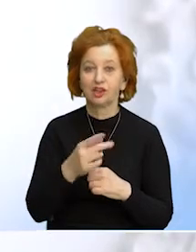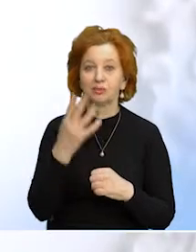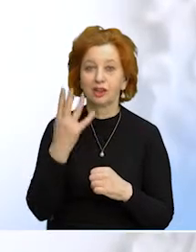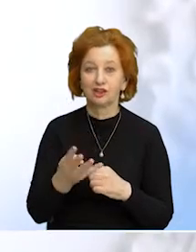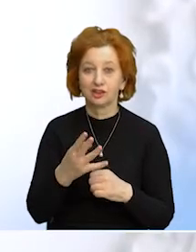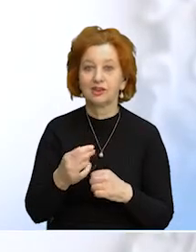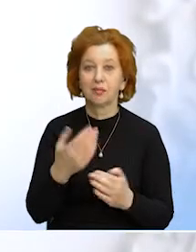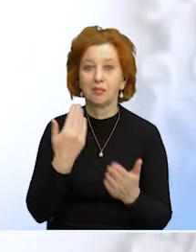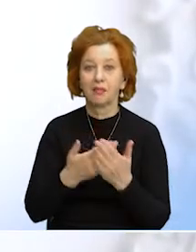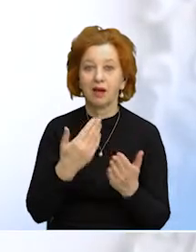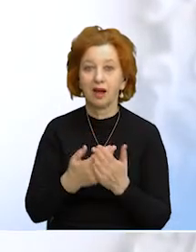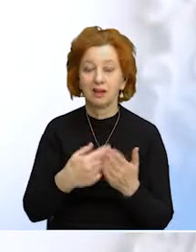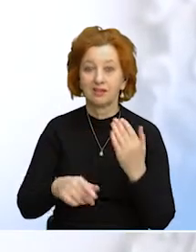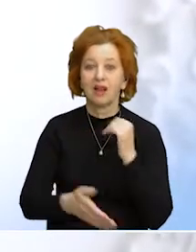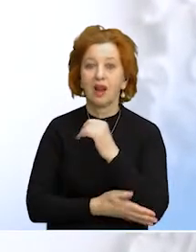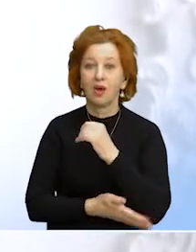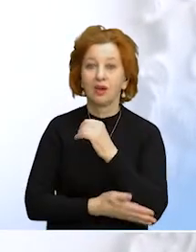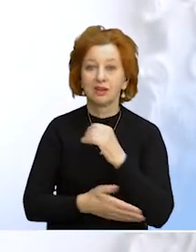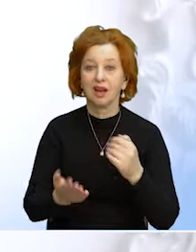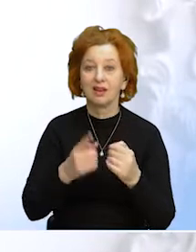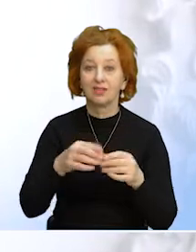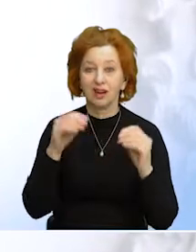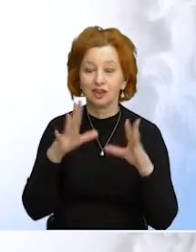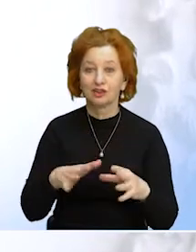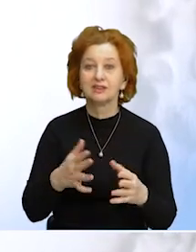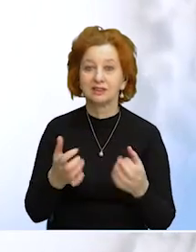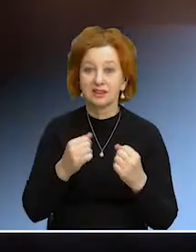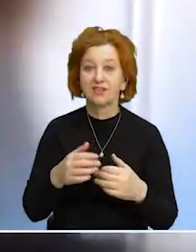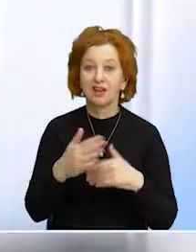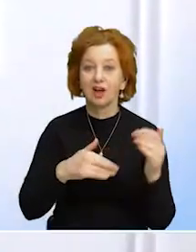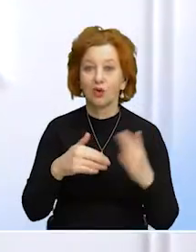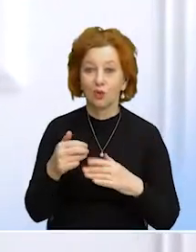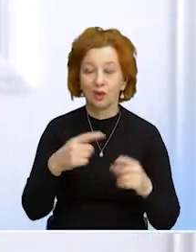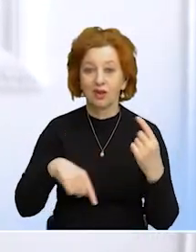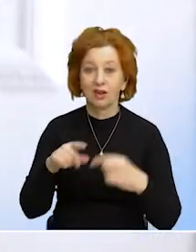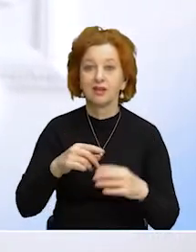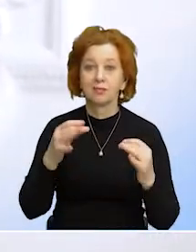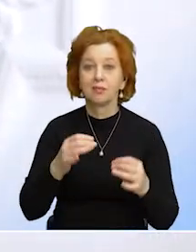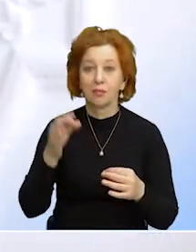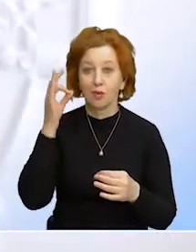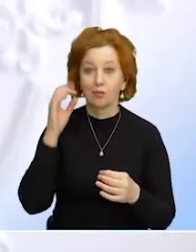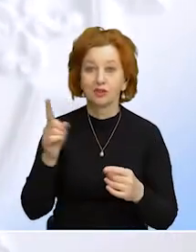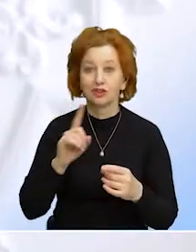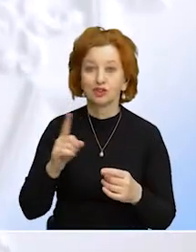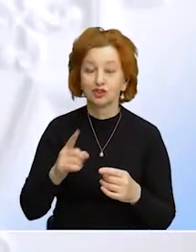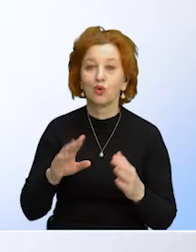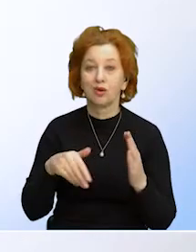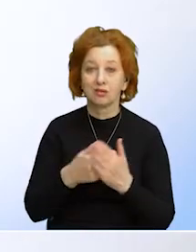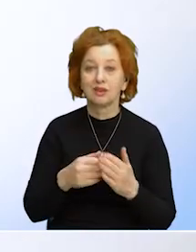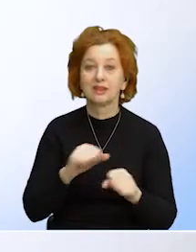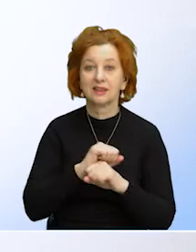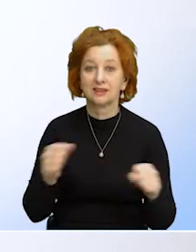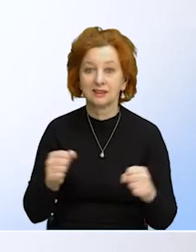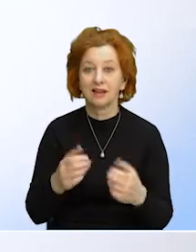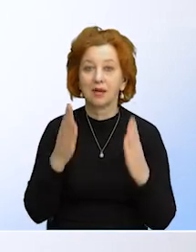Ошибка номер четыре – демонстрирование локтей. Если вы решили задействовать руки при портретной съемке, помните, что